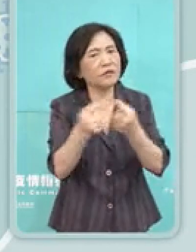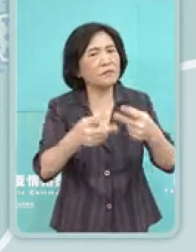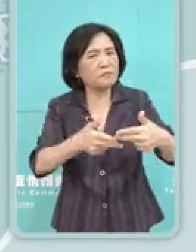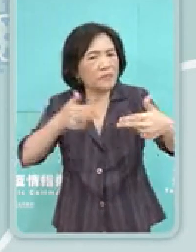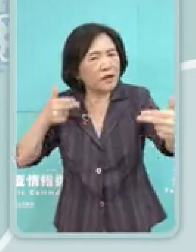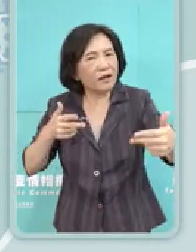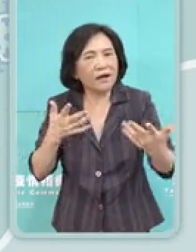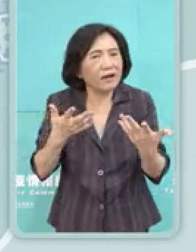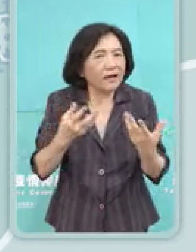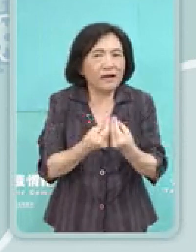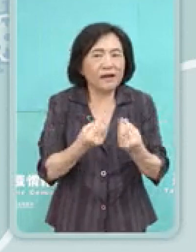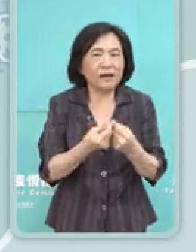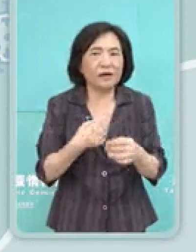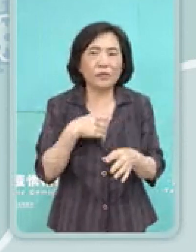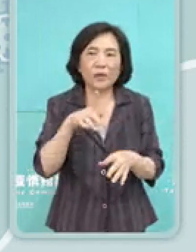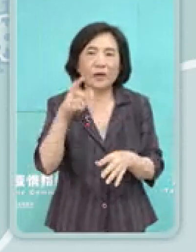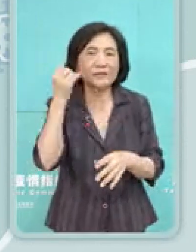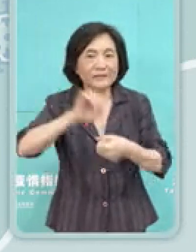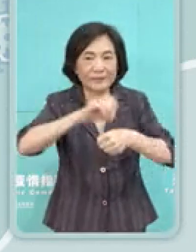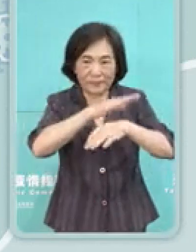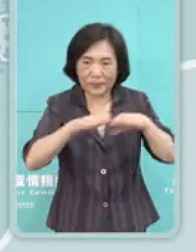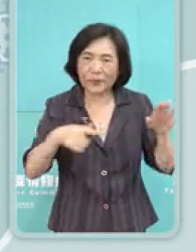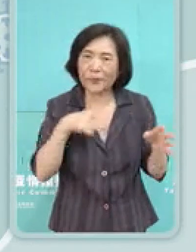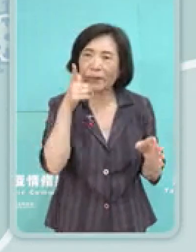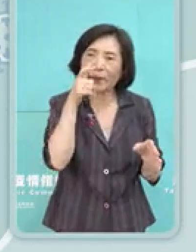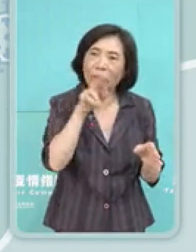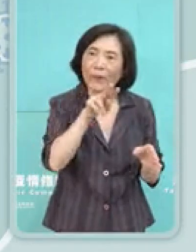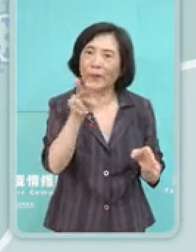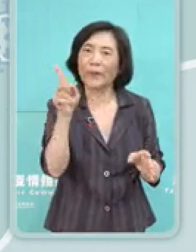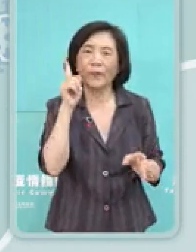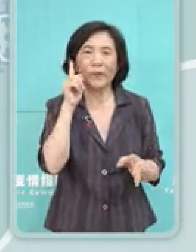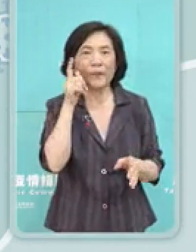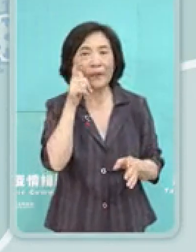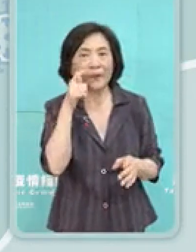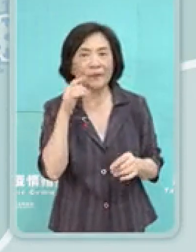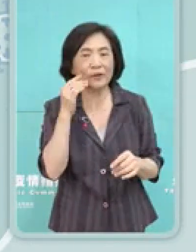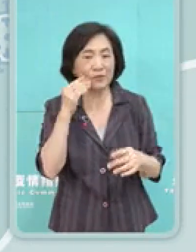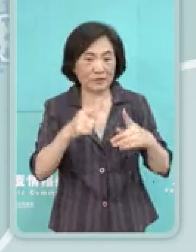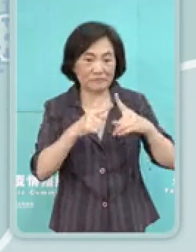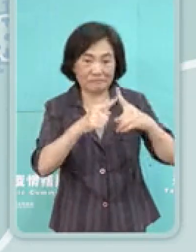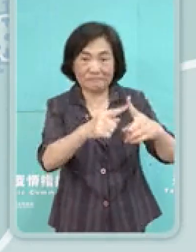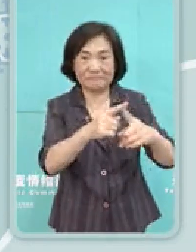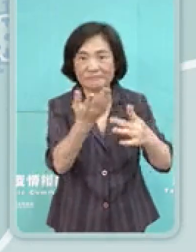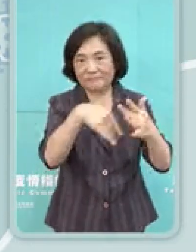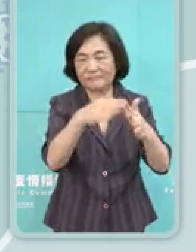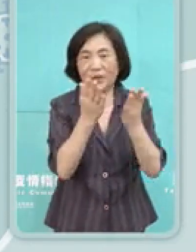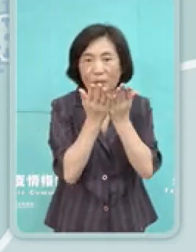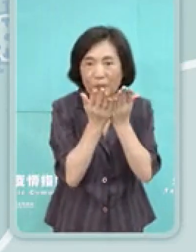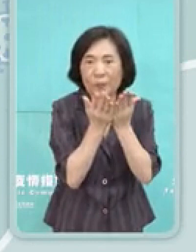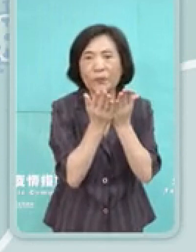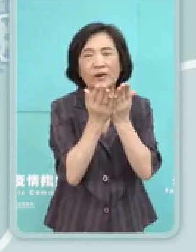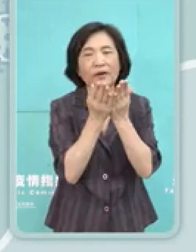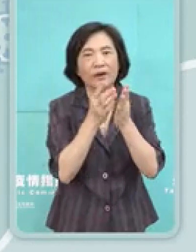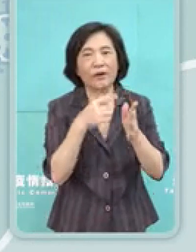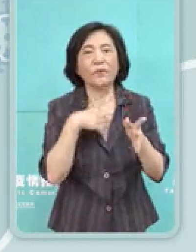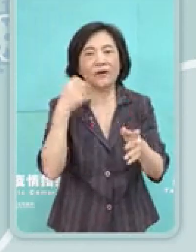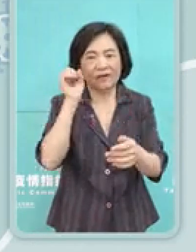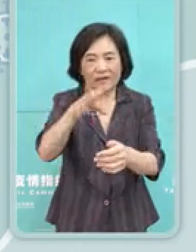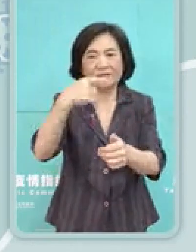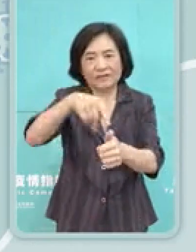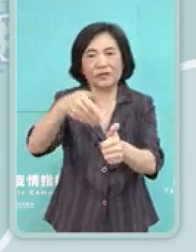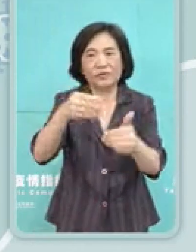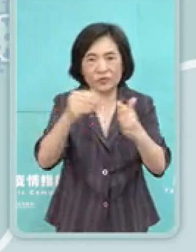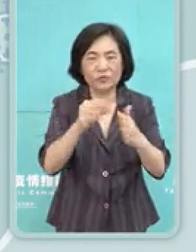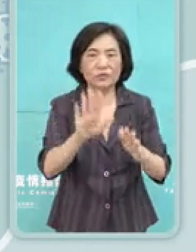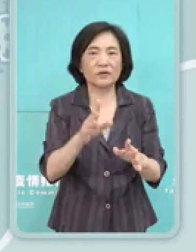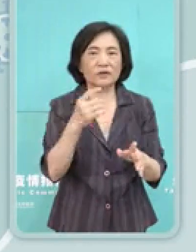的因为我参考新加坡的案例，你知道我觉得就算我们实体上课，你知道我交代教育局